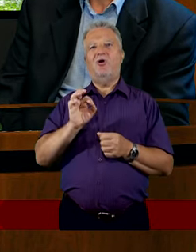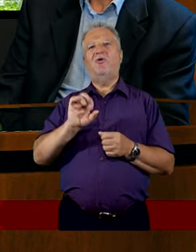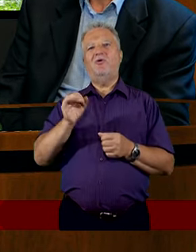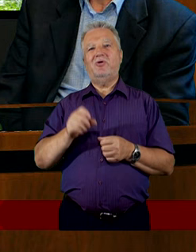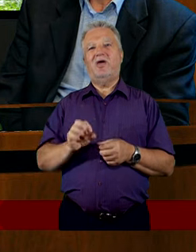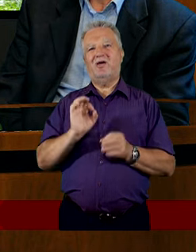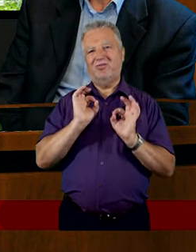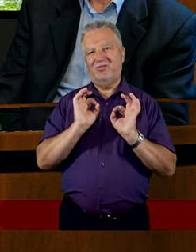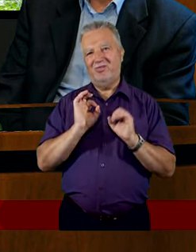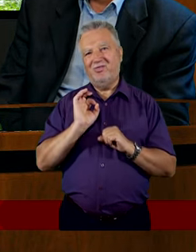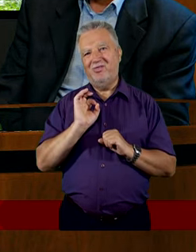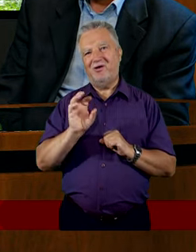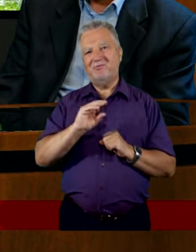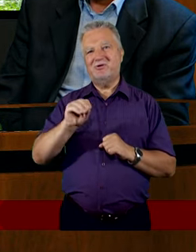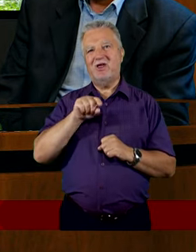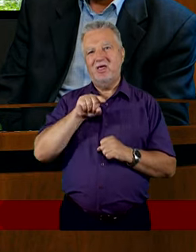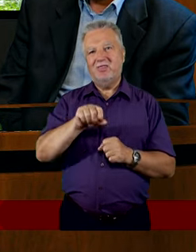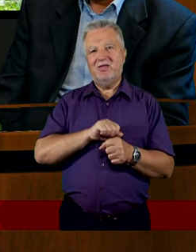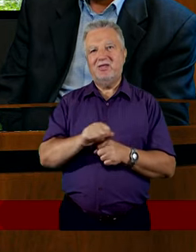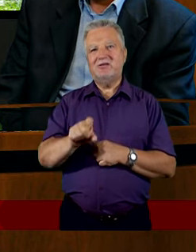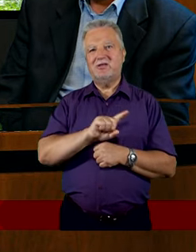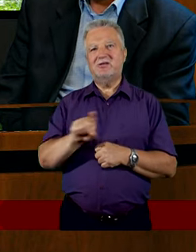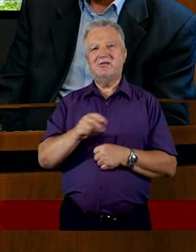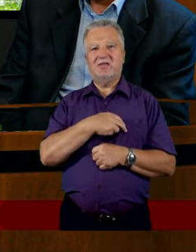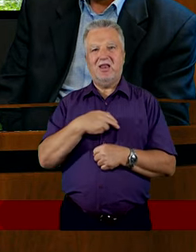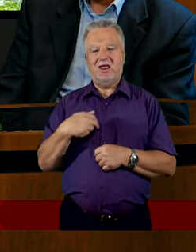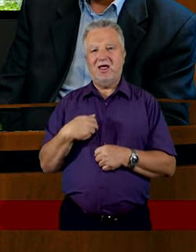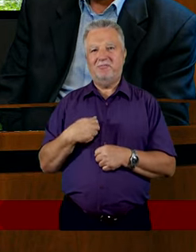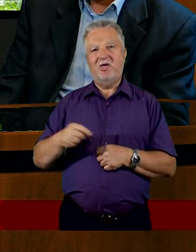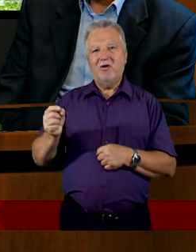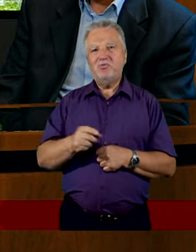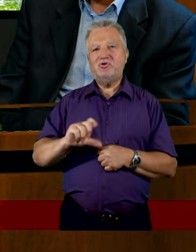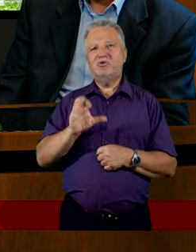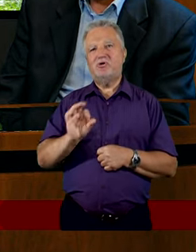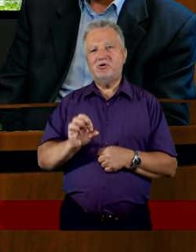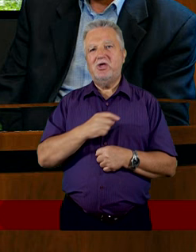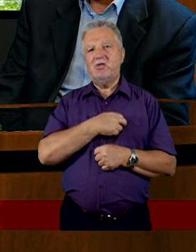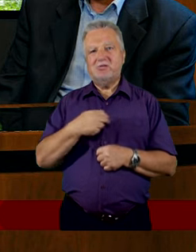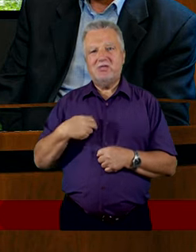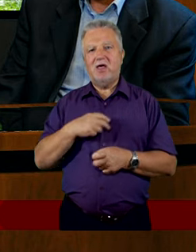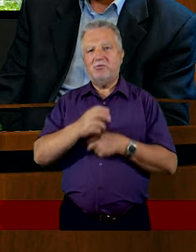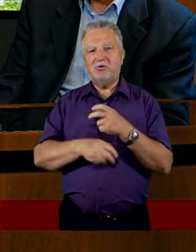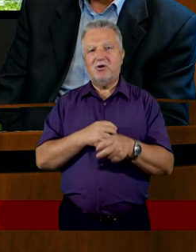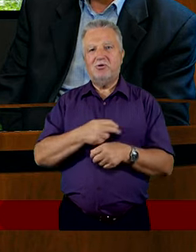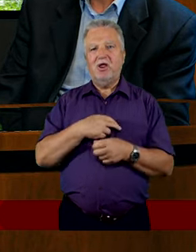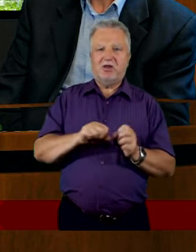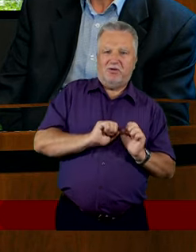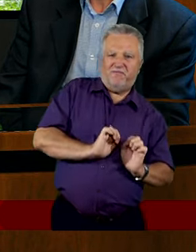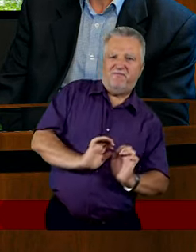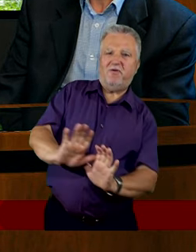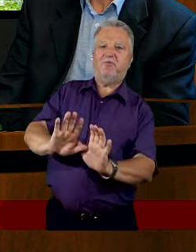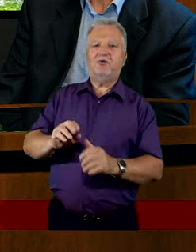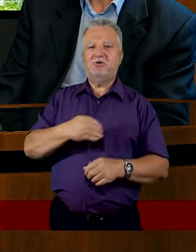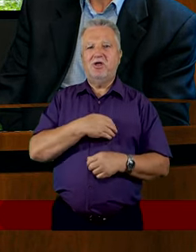O, jak dobrze, bracie, że teraz tu jesteś z nami. Musisz coś z nami zrobić, nas wypchnąć,